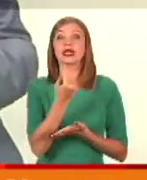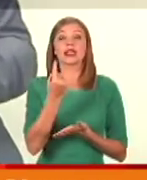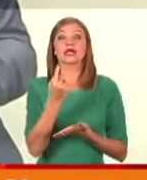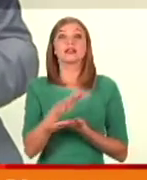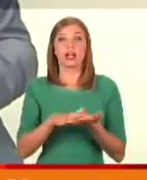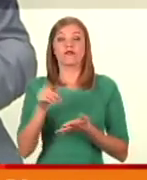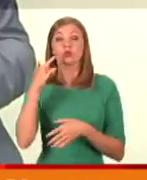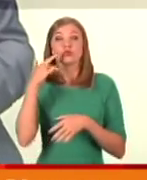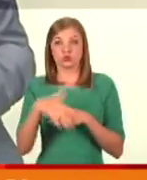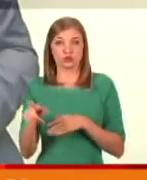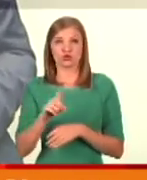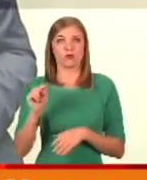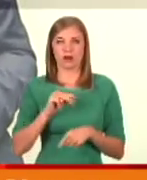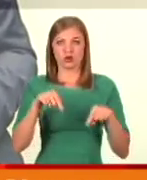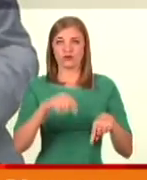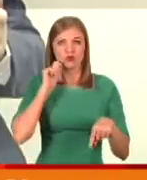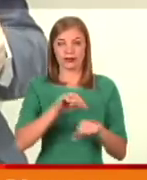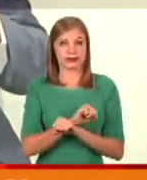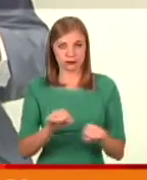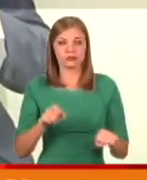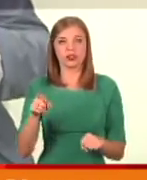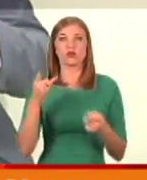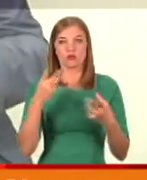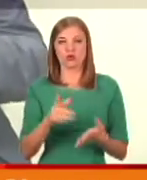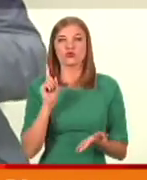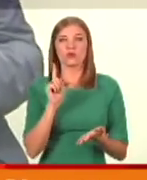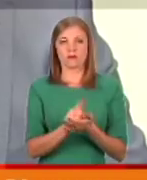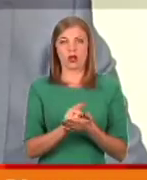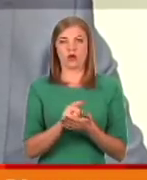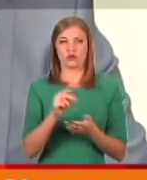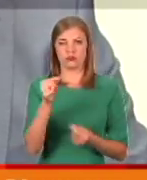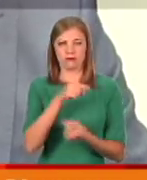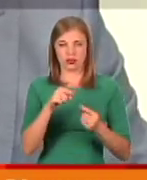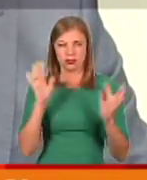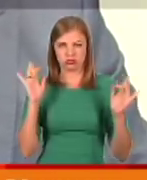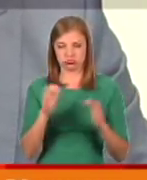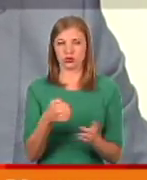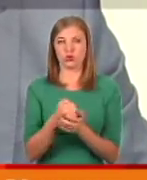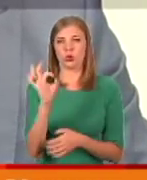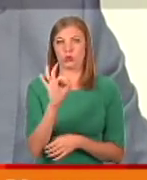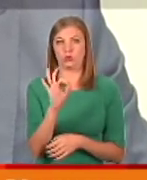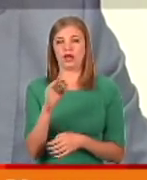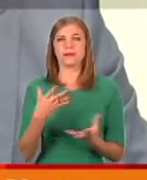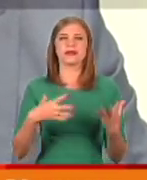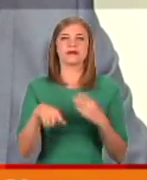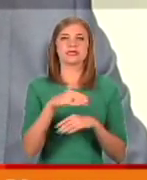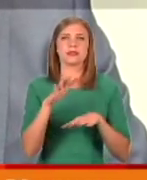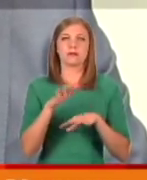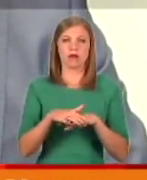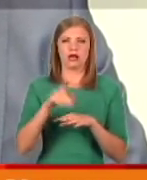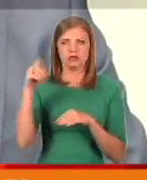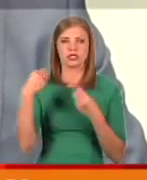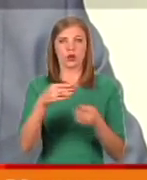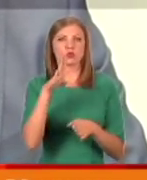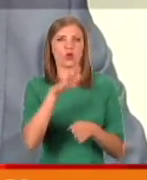далі сценарій. Вони розуміють, що працювати в Україні вони не можуть. Вони просто мають звести свій бізнес в ноль. Як результат, ці банки там, материнські дають